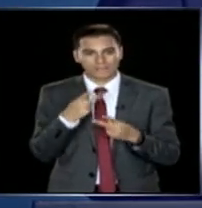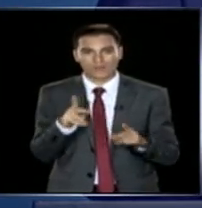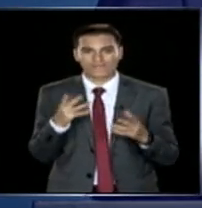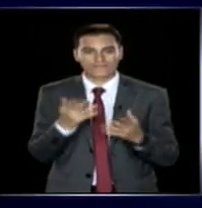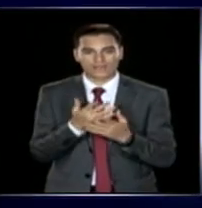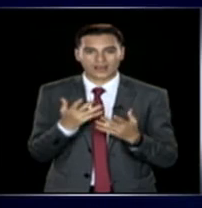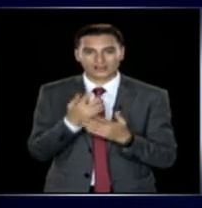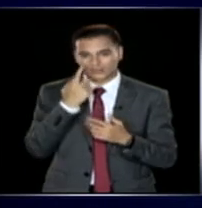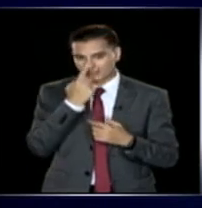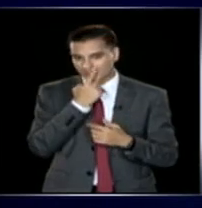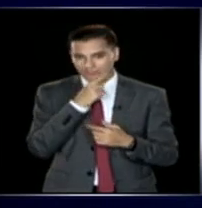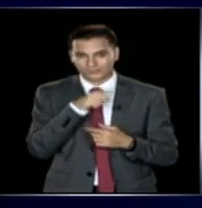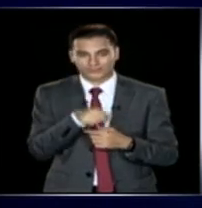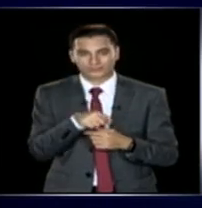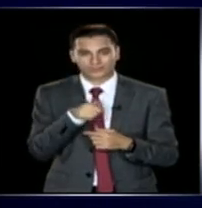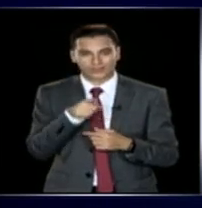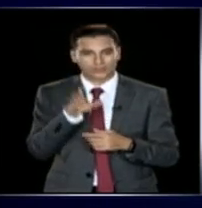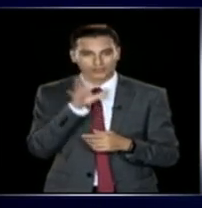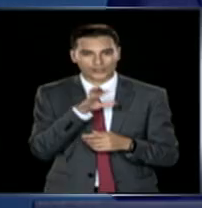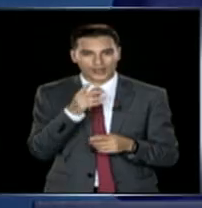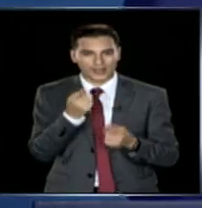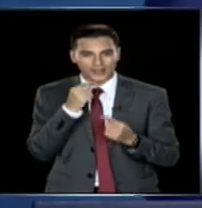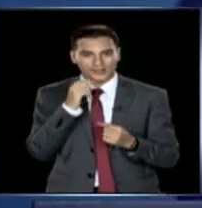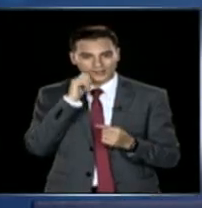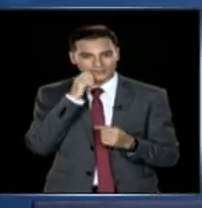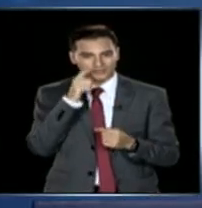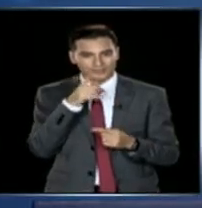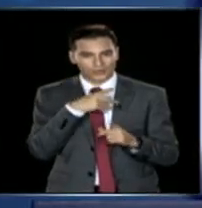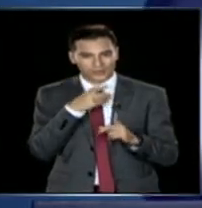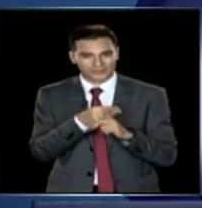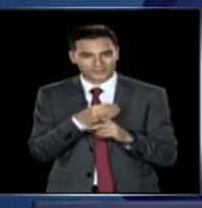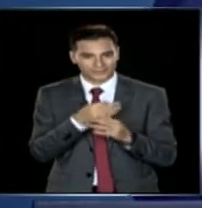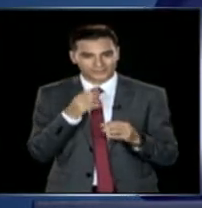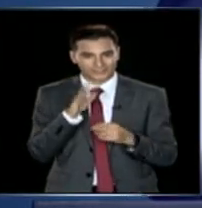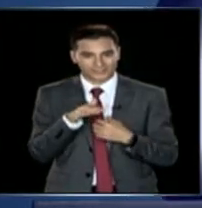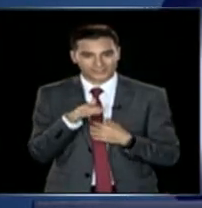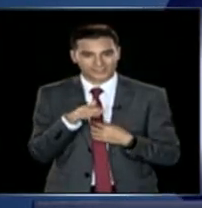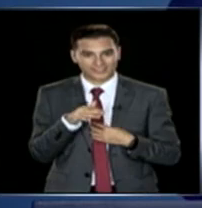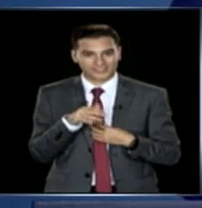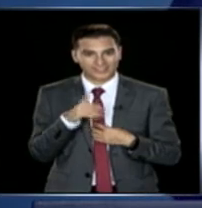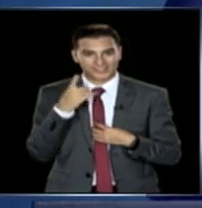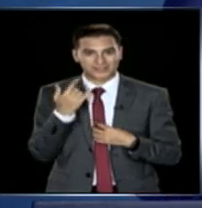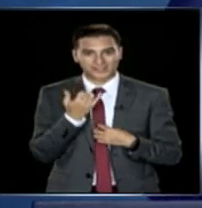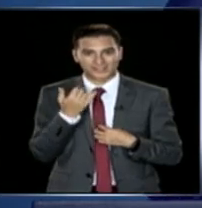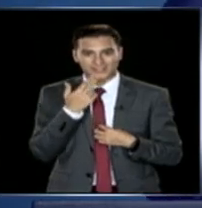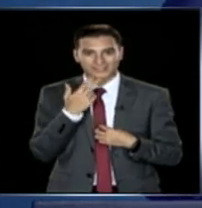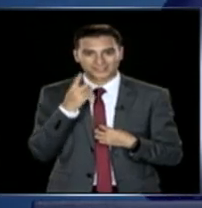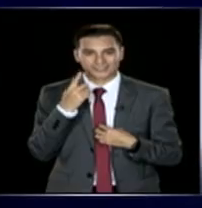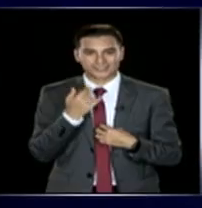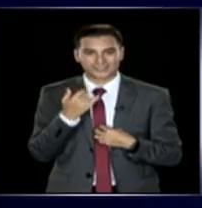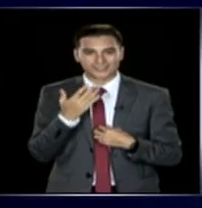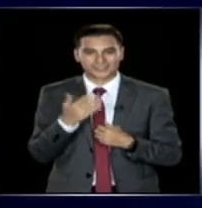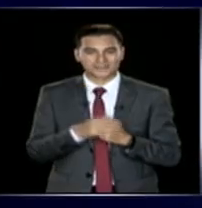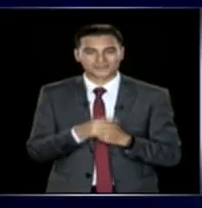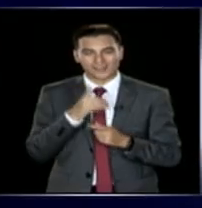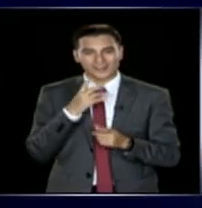عليه. انت شكلك كده في حاجة مخبية علينا. وفي حاجة جاهزة ولا ايه؟ ربنا يجيب الفيل خير بصراحة.